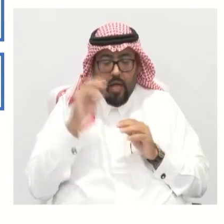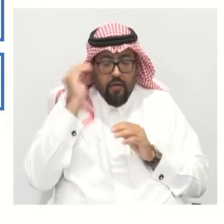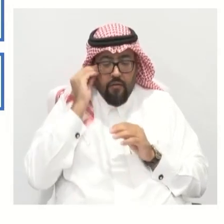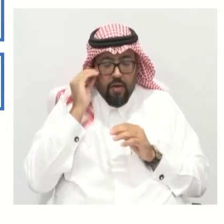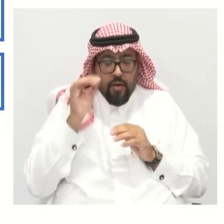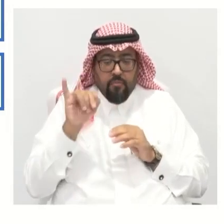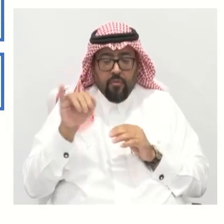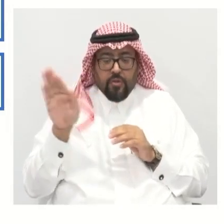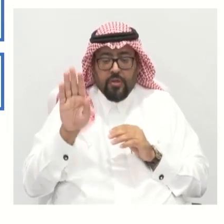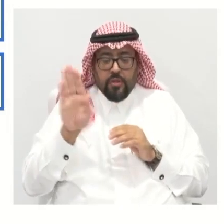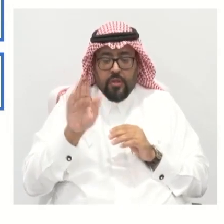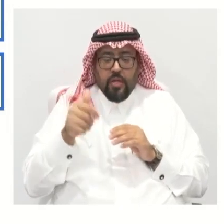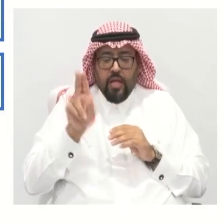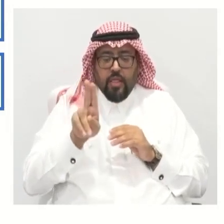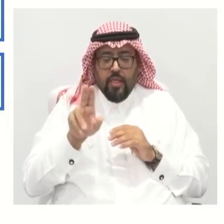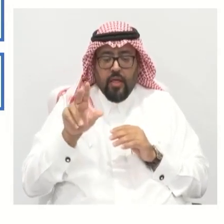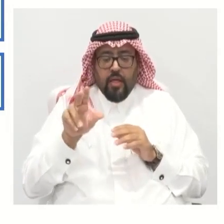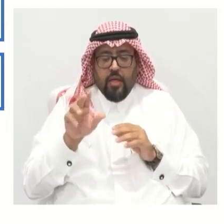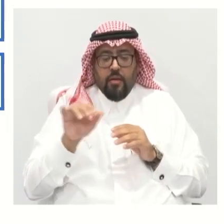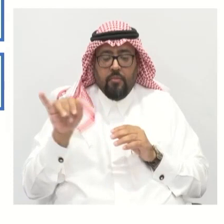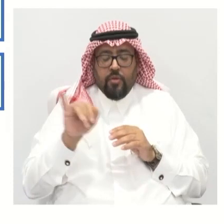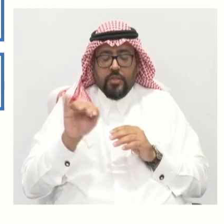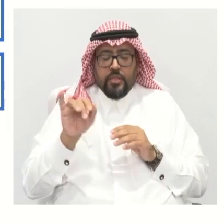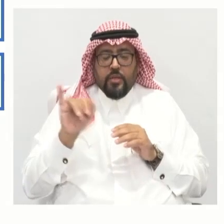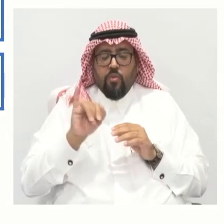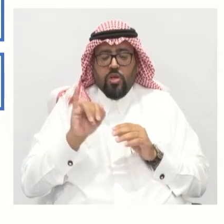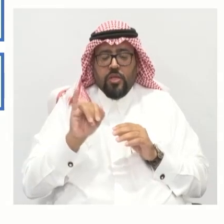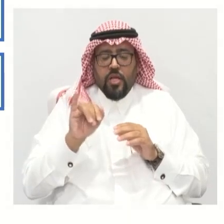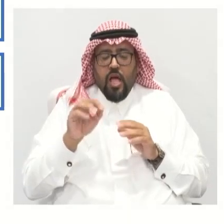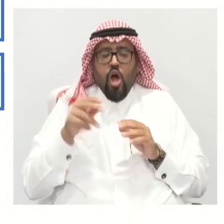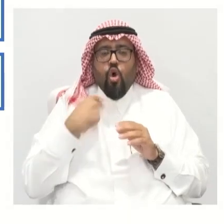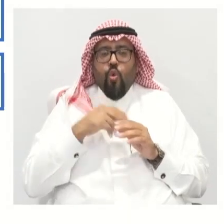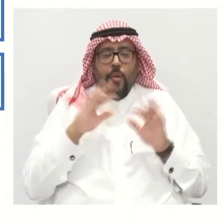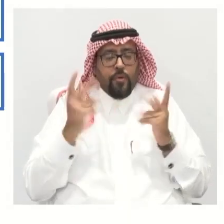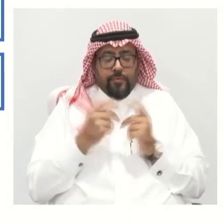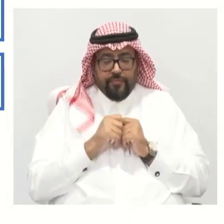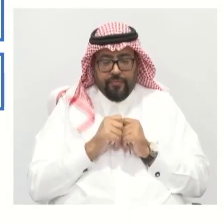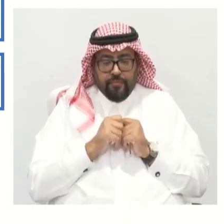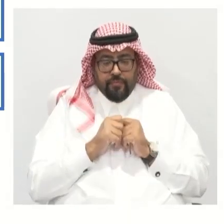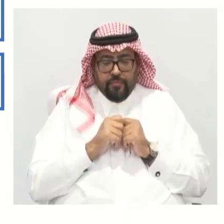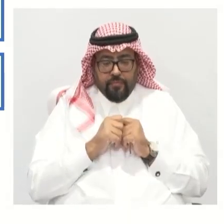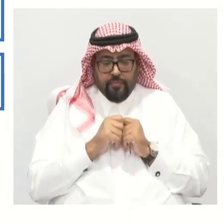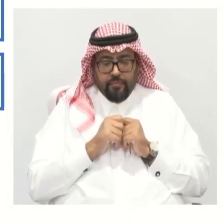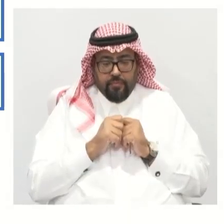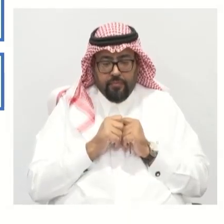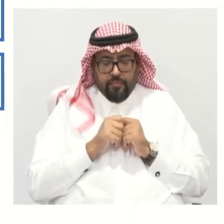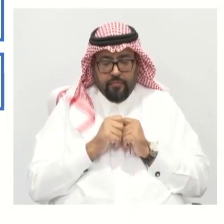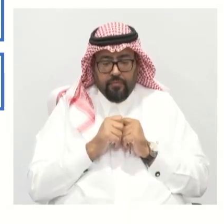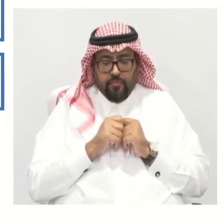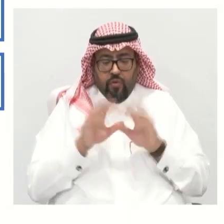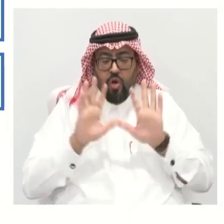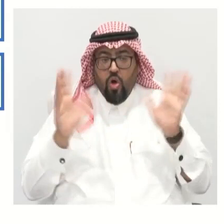مؤسسات الدوله ما هو تعريف مؤسسات الدوله نعم بارك الله فيكم مؤسسات الدوله هي